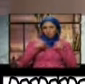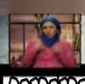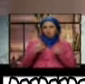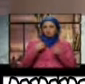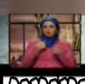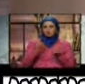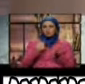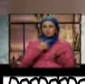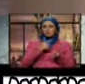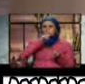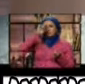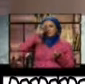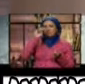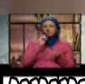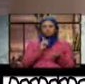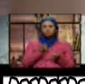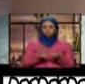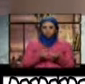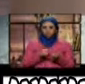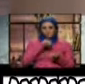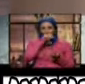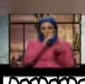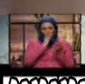يعني بلعام بن بعوراء هذا الذي ذكر في القرآن،